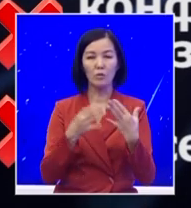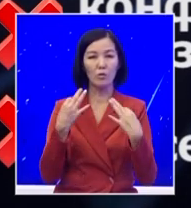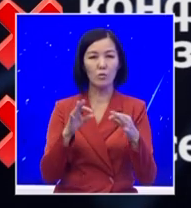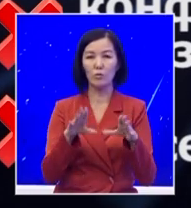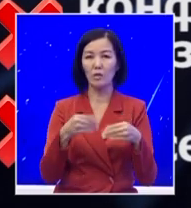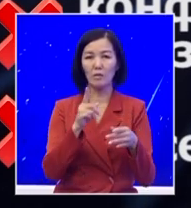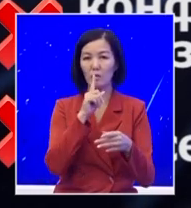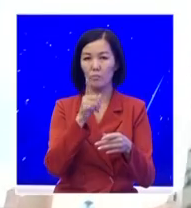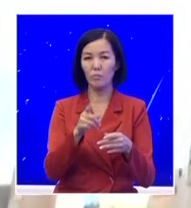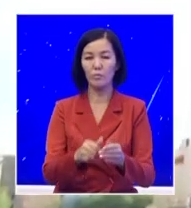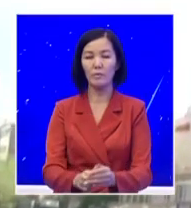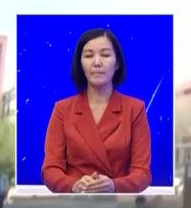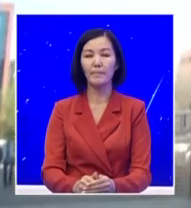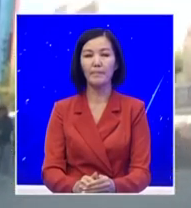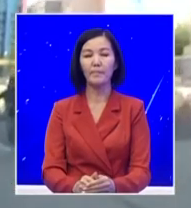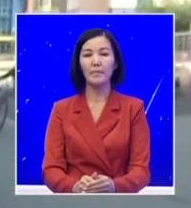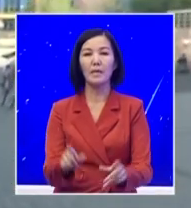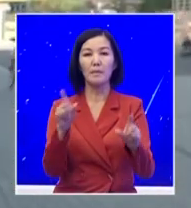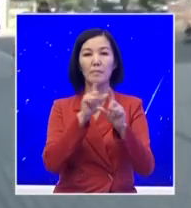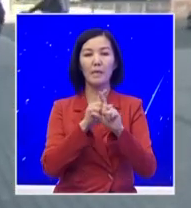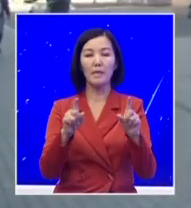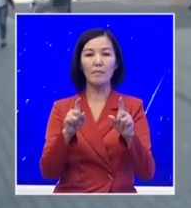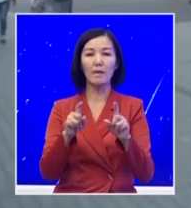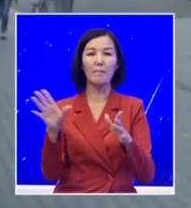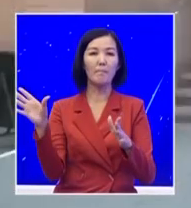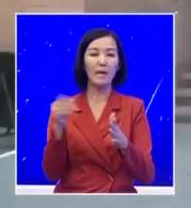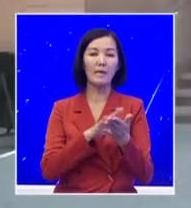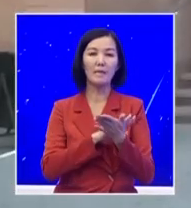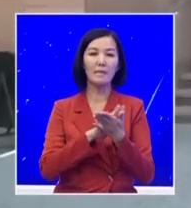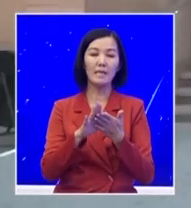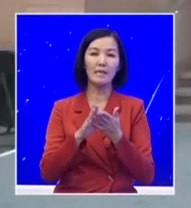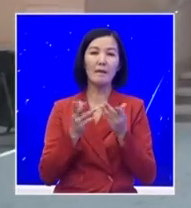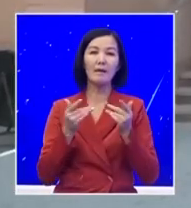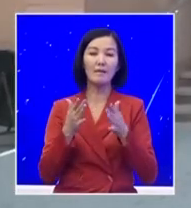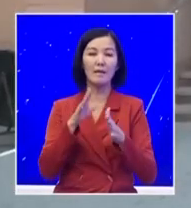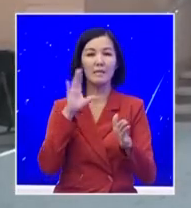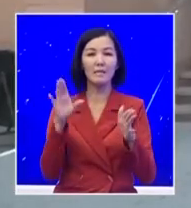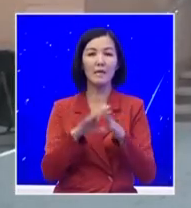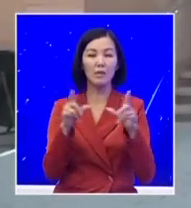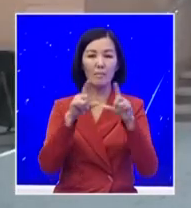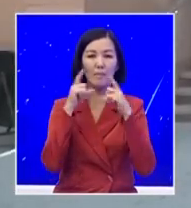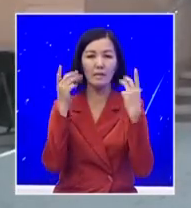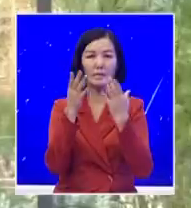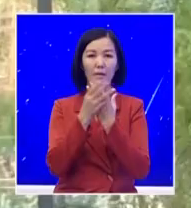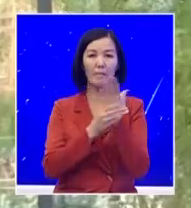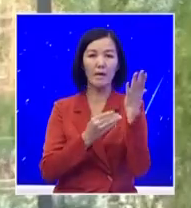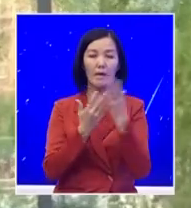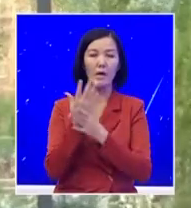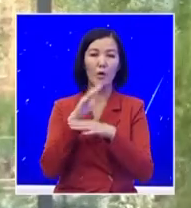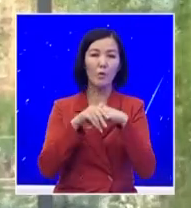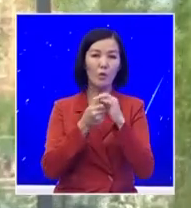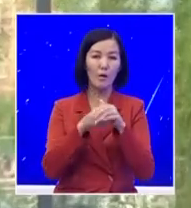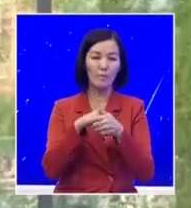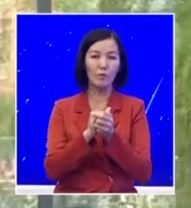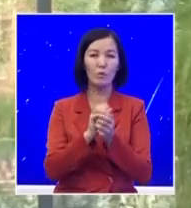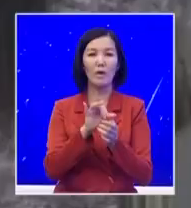жоқ. Аталған мекемелер санитарлық талаптарды қатаң сақтауы тиіс. Маска тағу, қол дүниемі сабындап жуу,